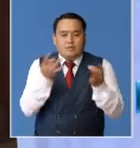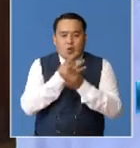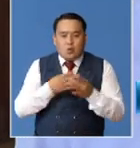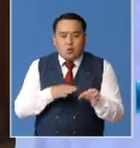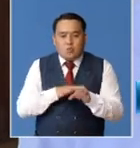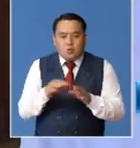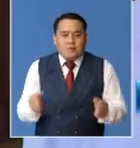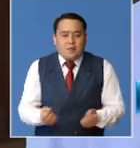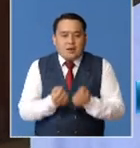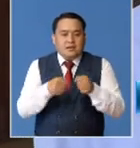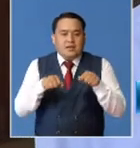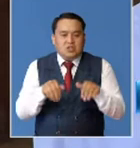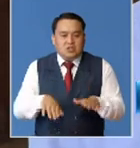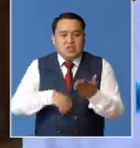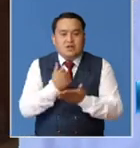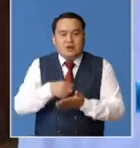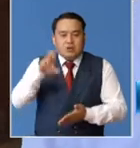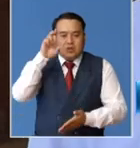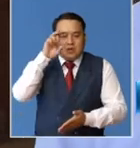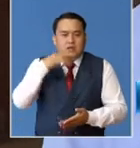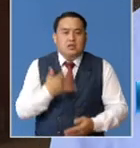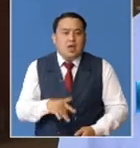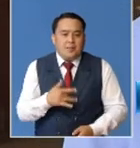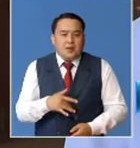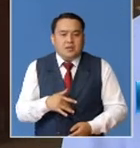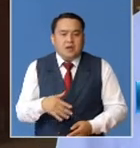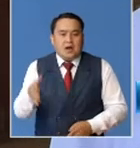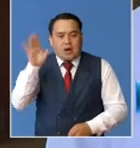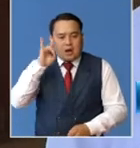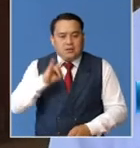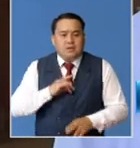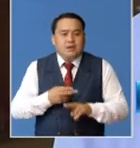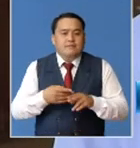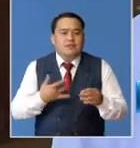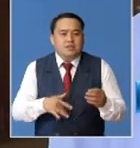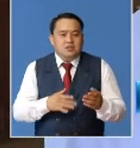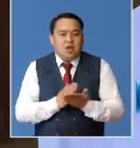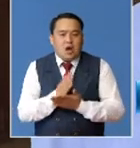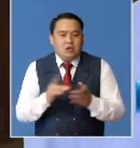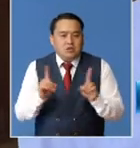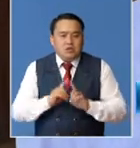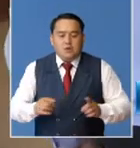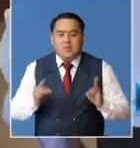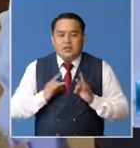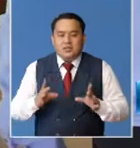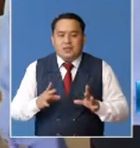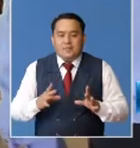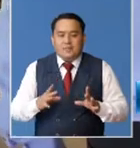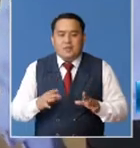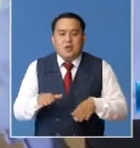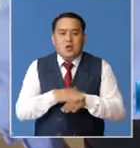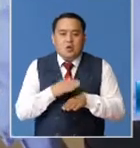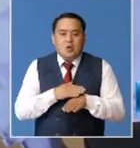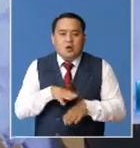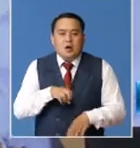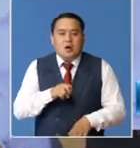полностью поддерживаем решение главы государства. Дамбра, как исконно казахский инструмент, заслуживает отдельного праздника. Юная дамбристка